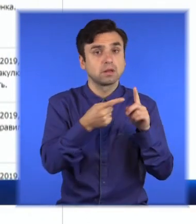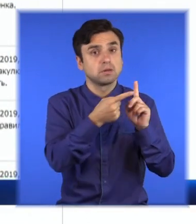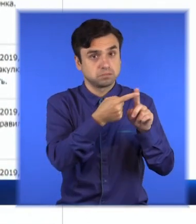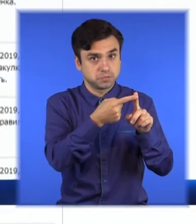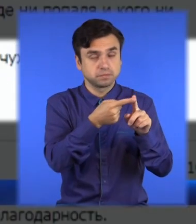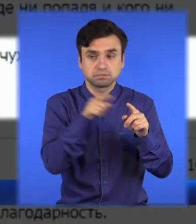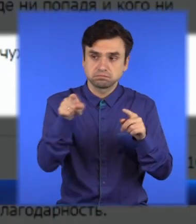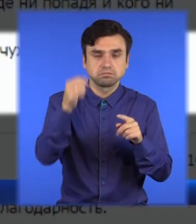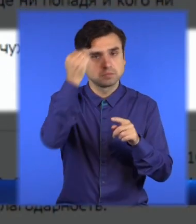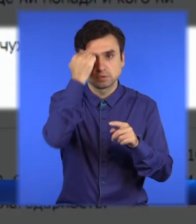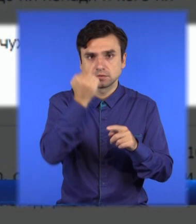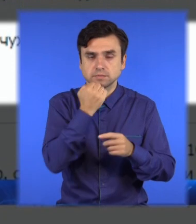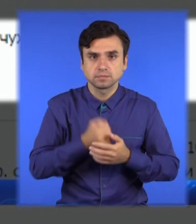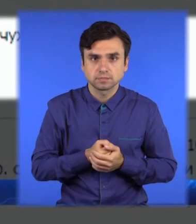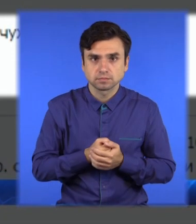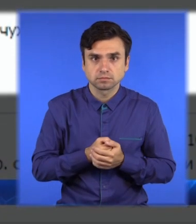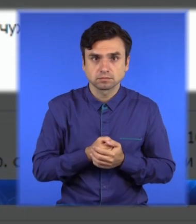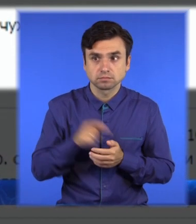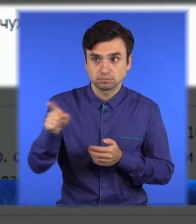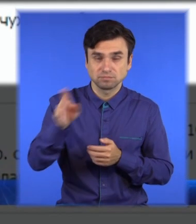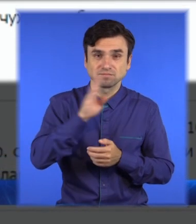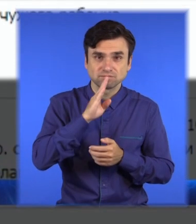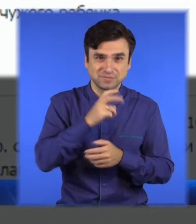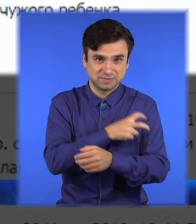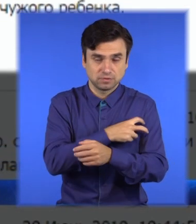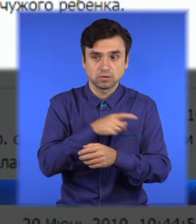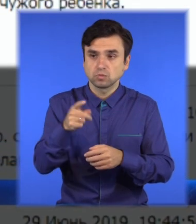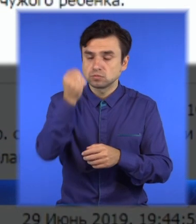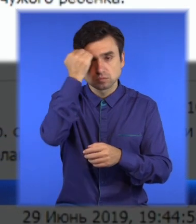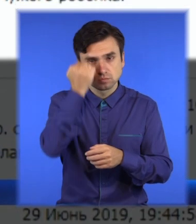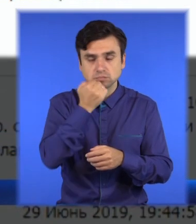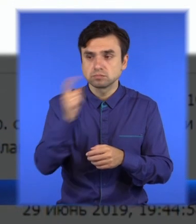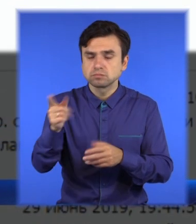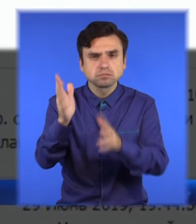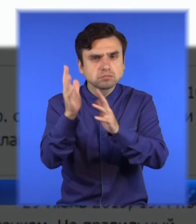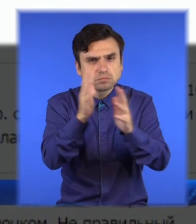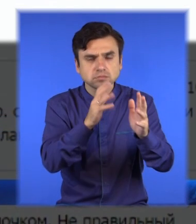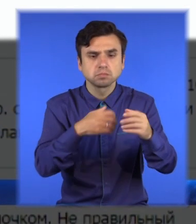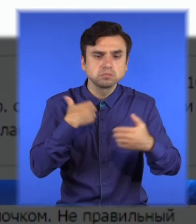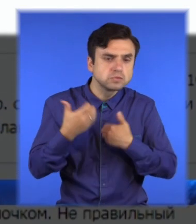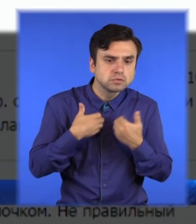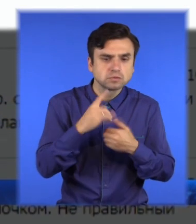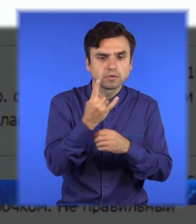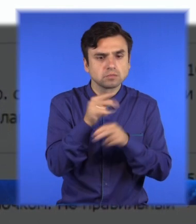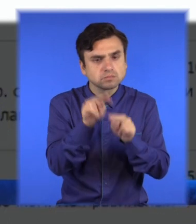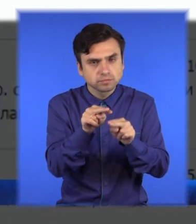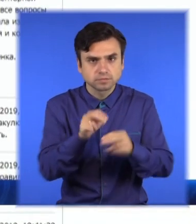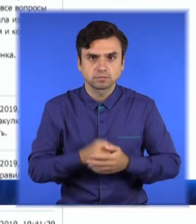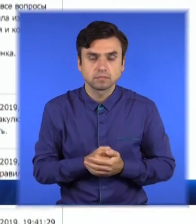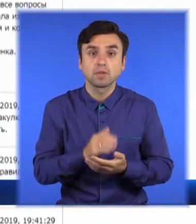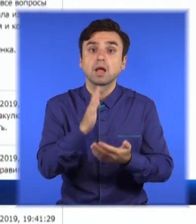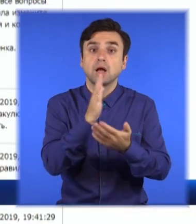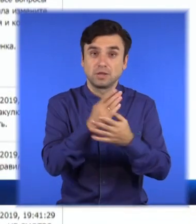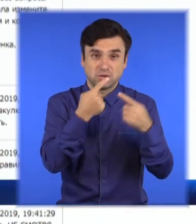Одні завдячують. Отдельное спасибо Ольге Михайловне за терпение и отзывчивость. Редко кто так переживает за чужого